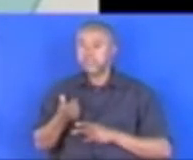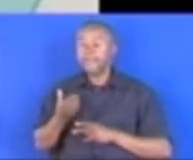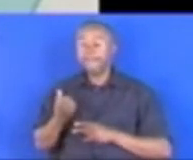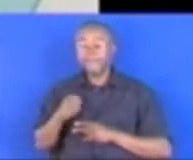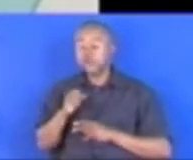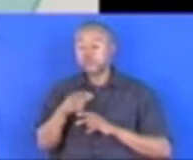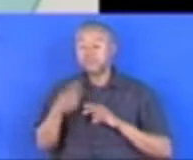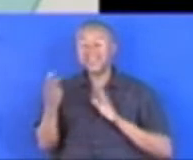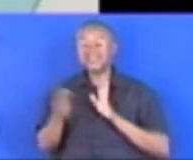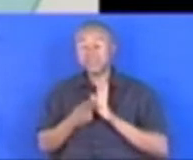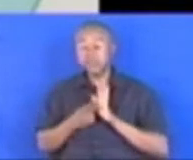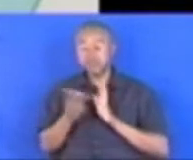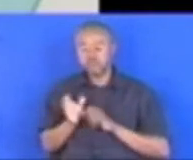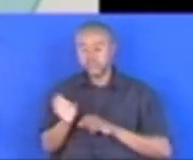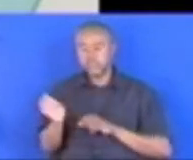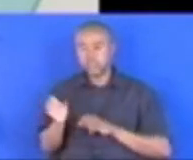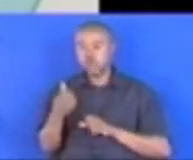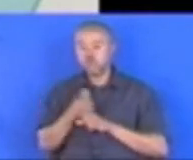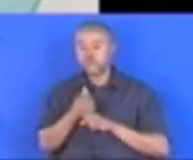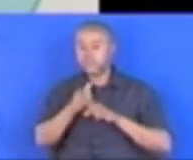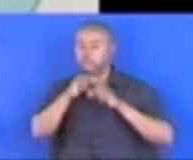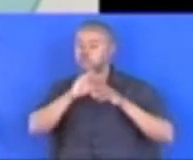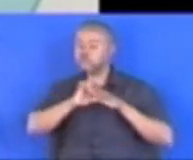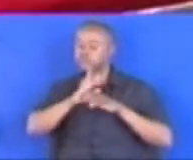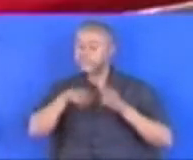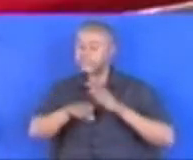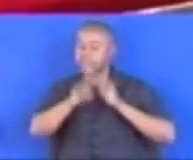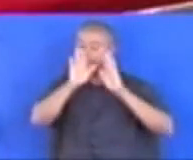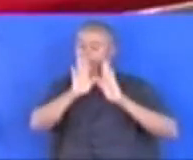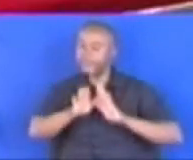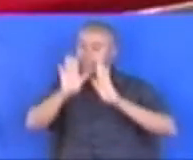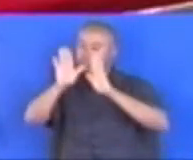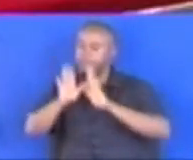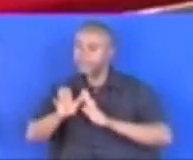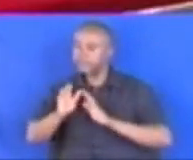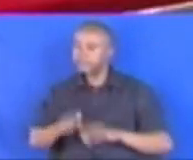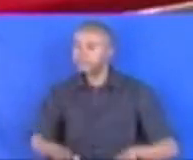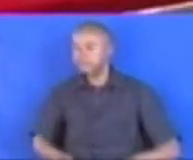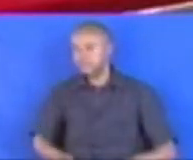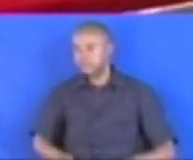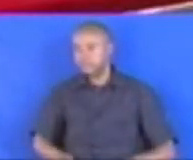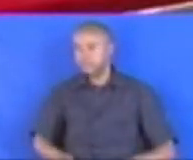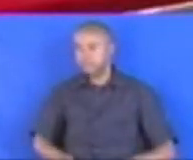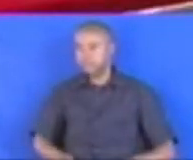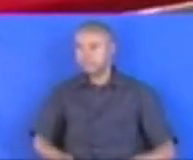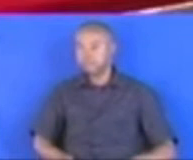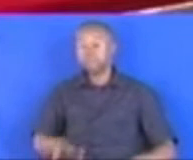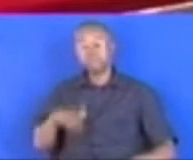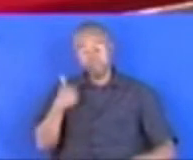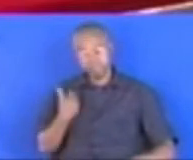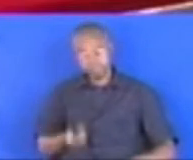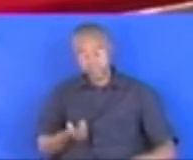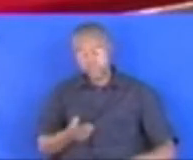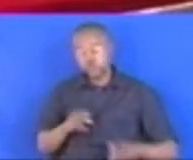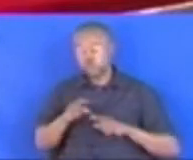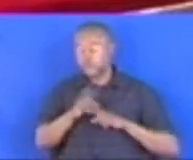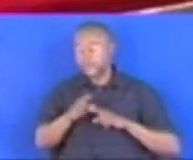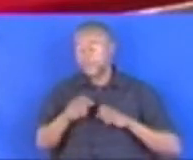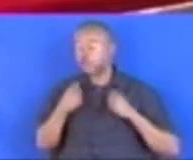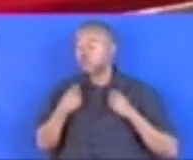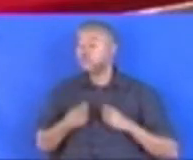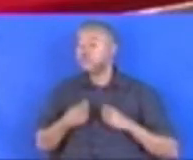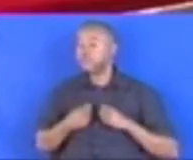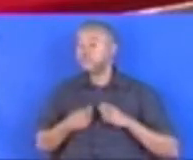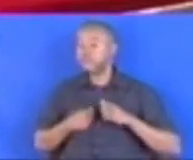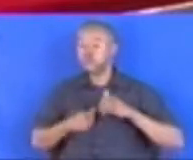hili kwa ajili ya uratibu wa kampeni hizi. Tutaendelea kuimarisha huduma za ustawi wa jamii na haki kwa familia na watoto, ikiwemo